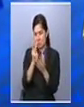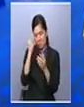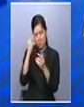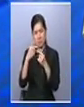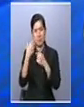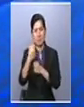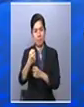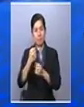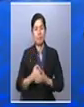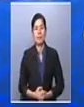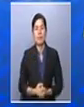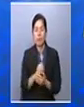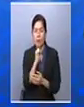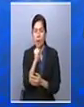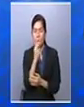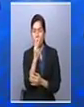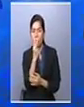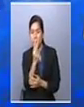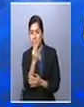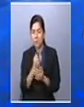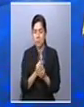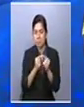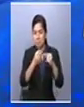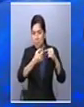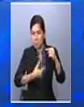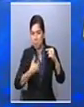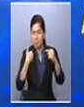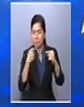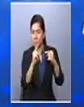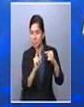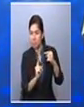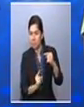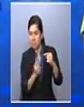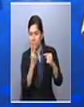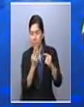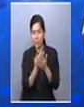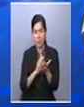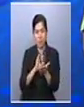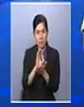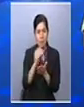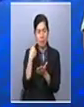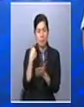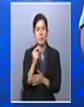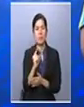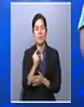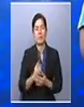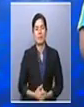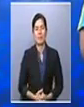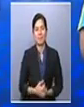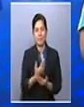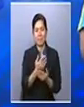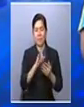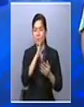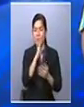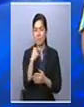นนะคะก็ลองหาแล้วก็จับตามองกันดูค่ะว่าจะมีจังหวะของการลงทุนที่น่าสนใจอย่างไรกันบ้างนะคะซึ่งสำหรับใ